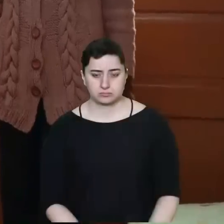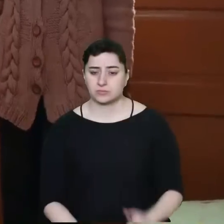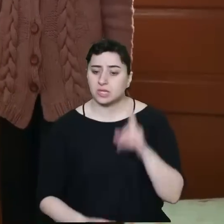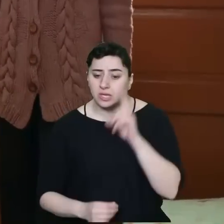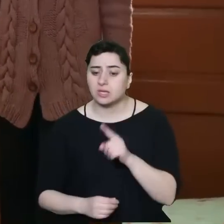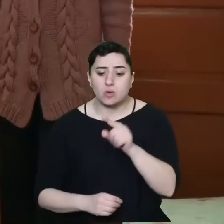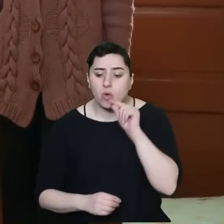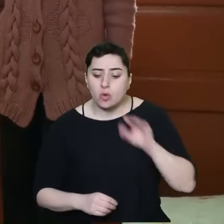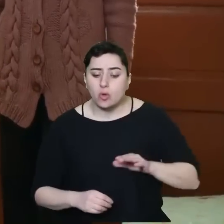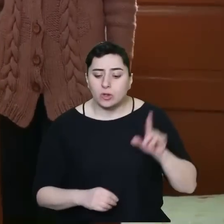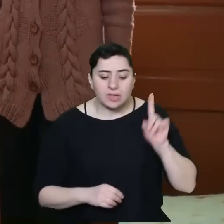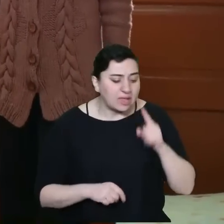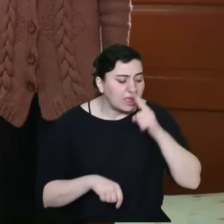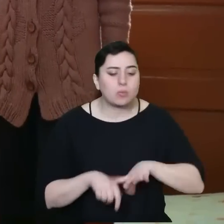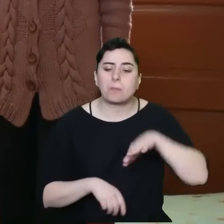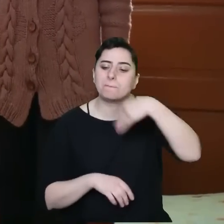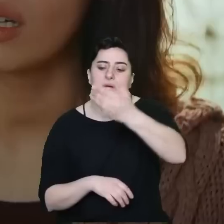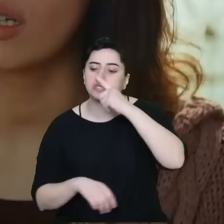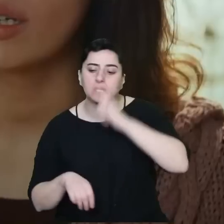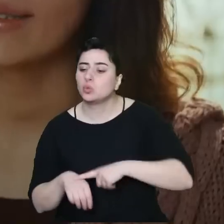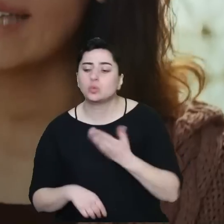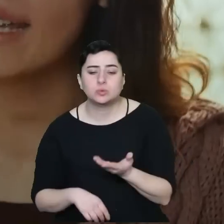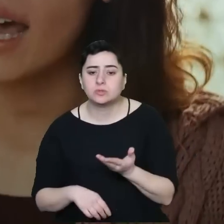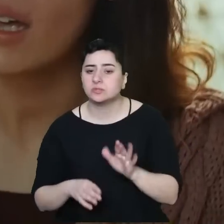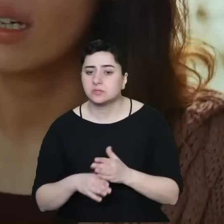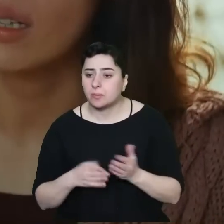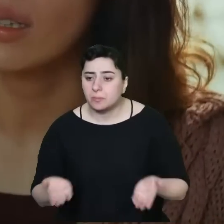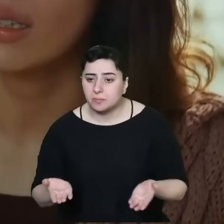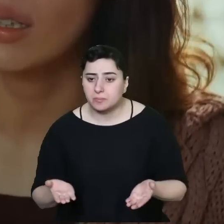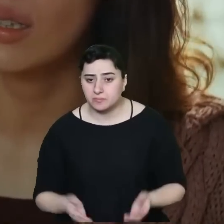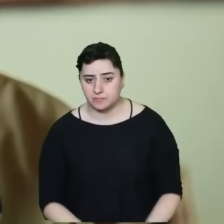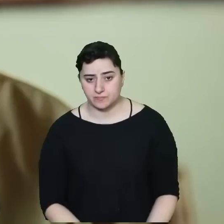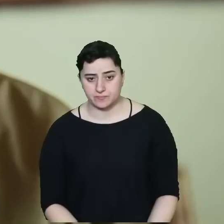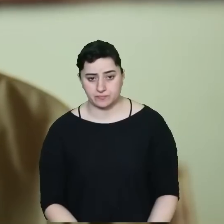Neden önce kendi oğluna değil de başkasına inanıyorsun Celal amca? Neden ya?